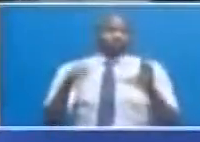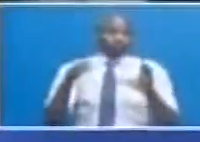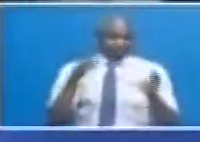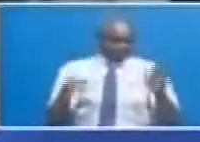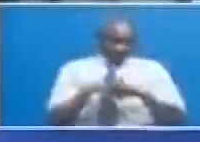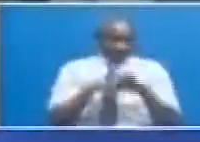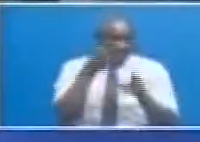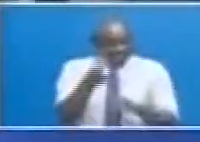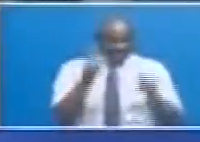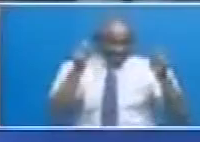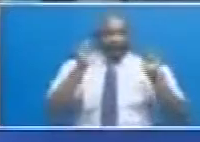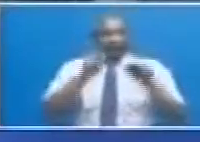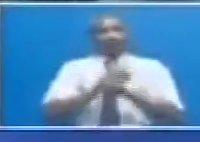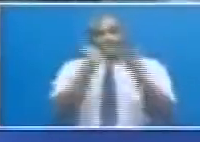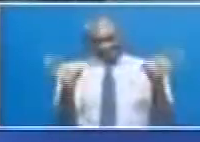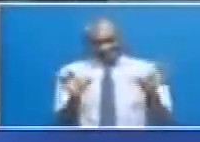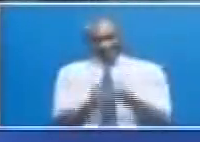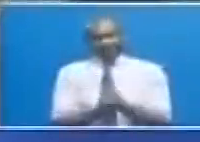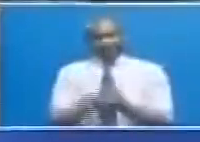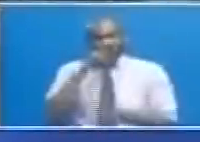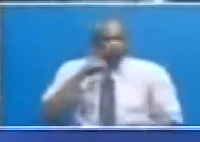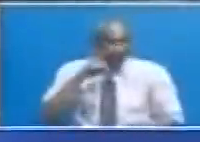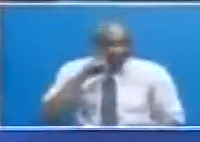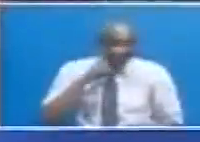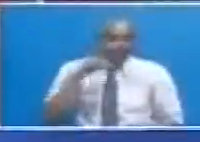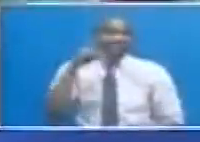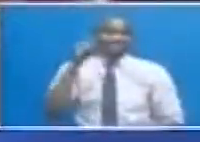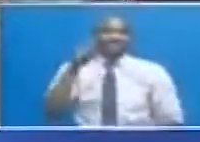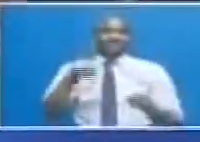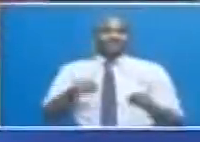itakuwa bayana. Lofti Matambo, KTN Leo, Nairobi.